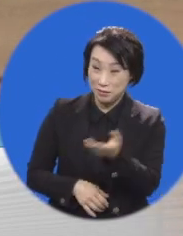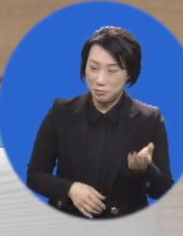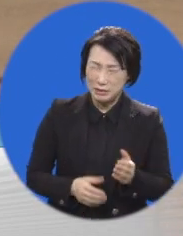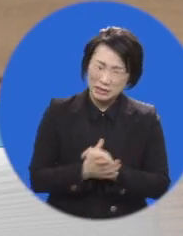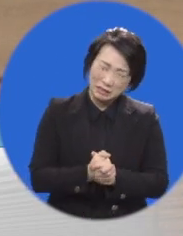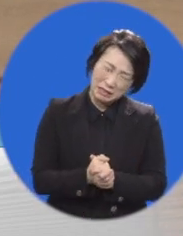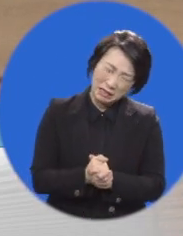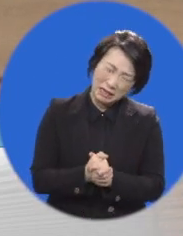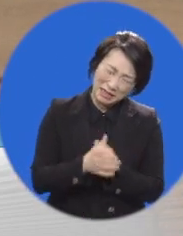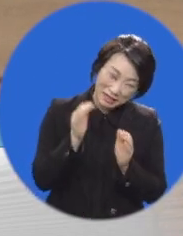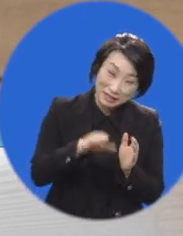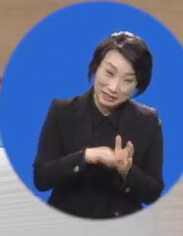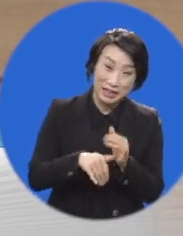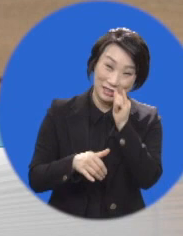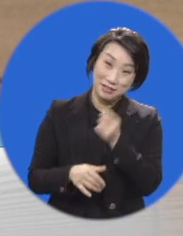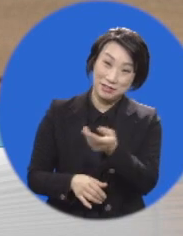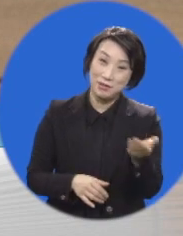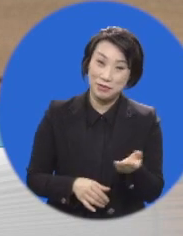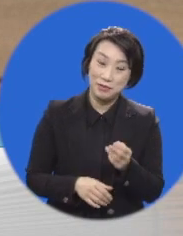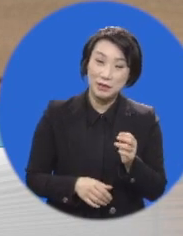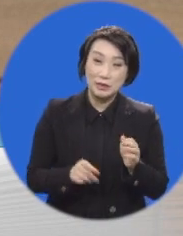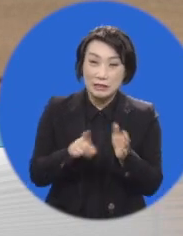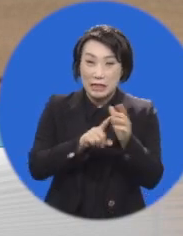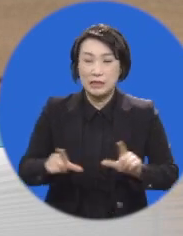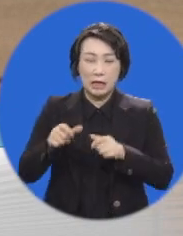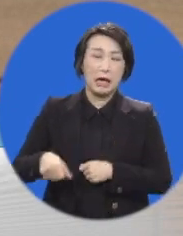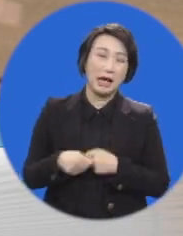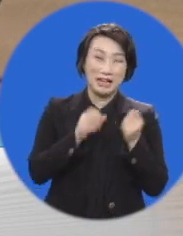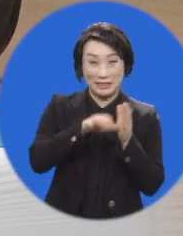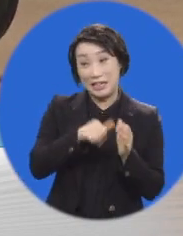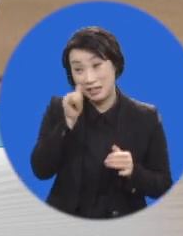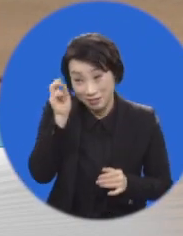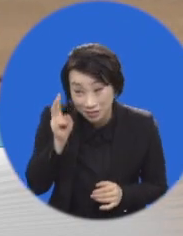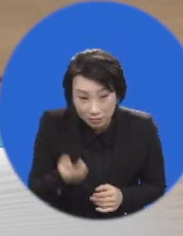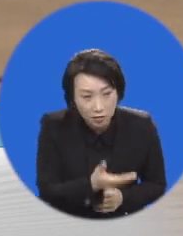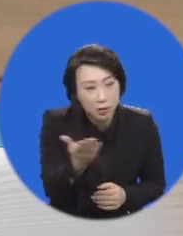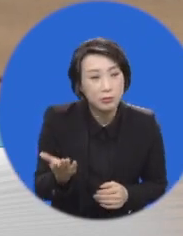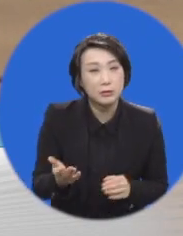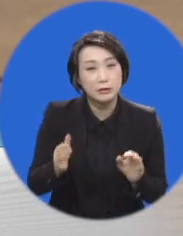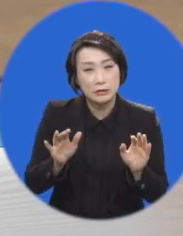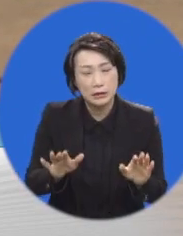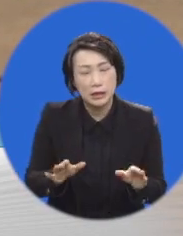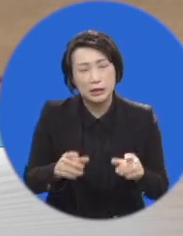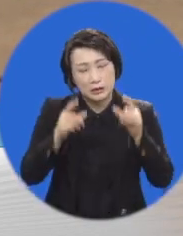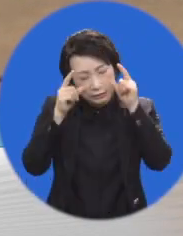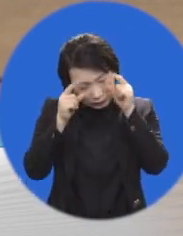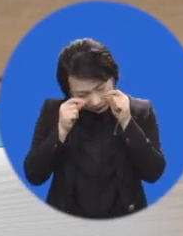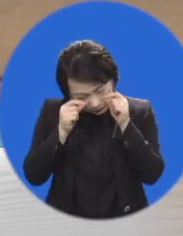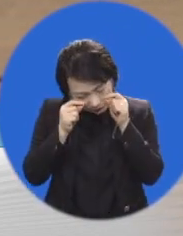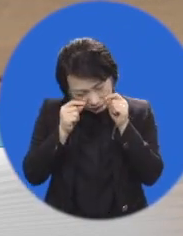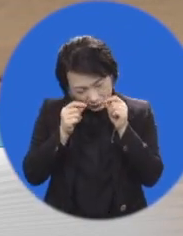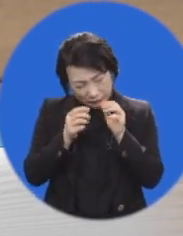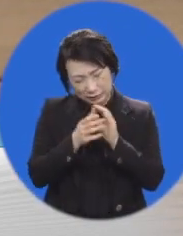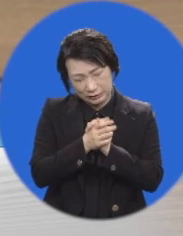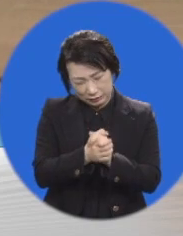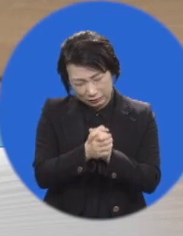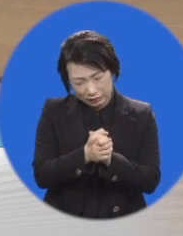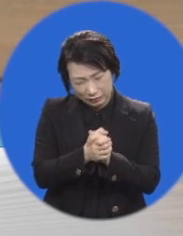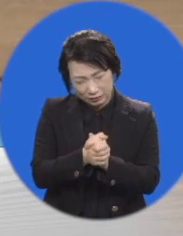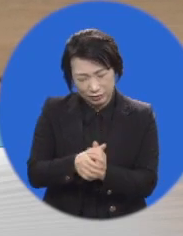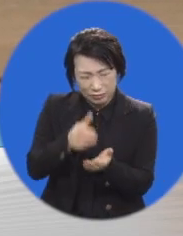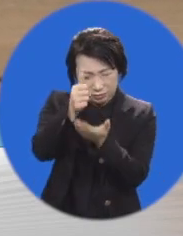좀 약해지고 신앙생활이 다 되고 게으를 때 조용히 눈을 감고